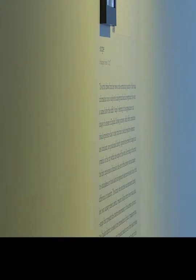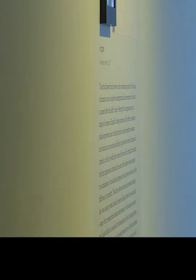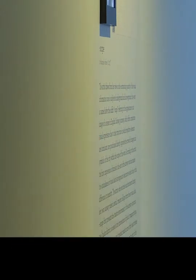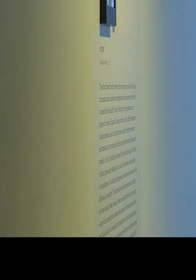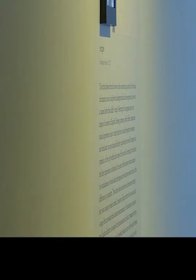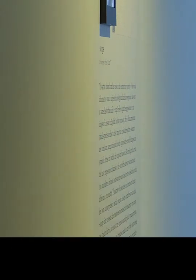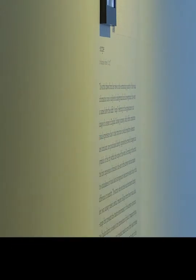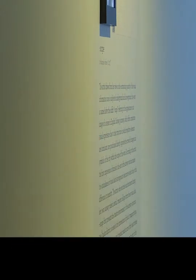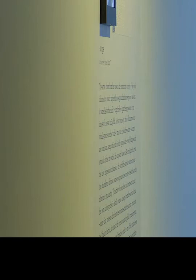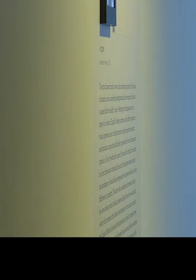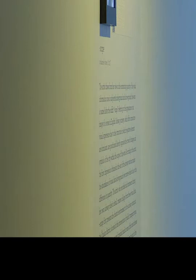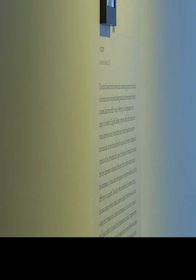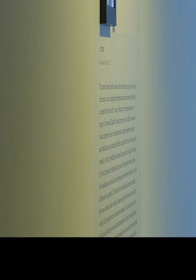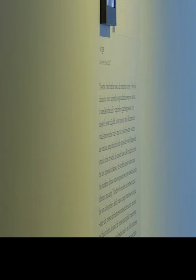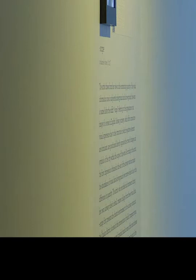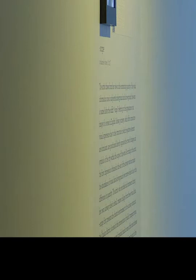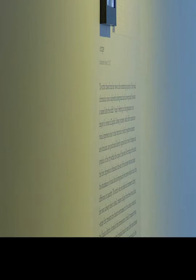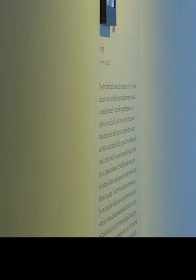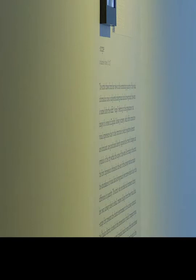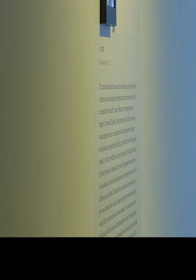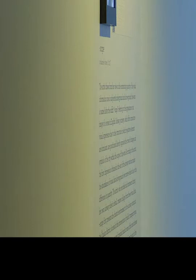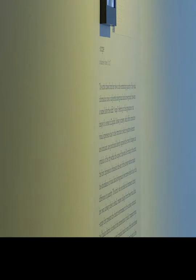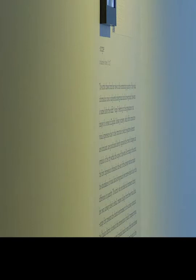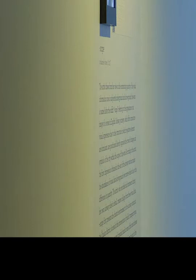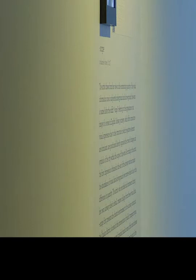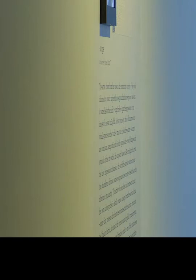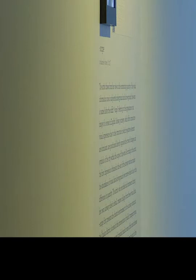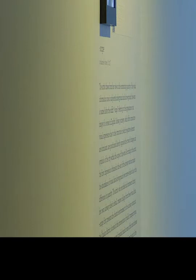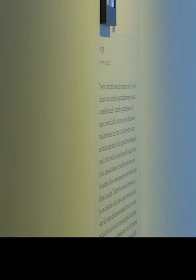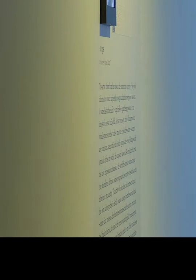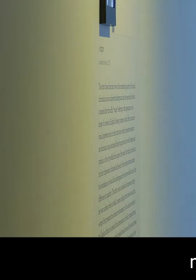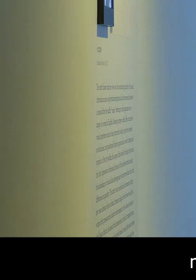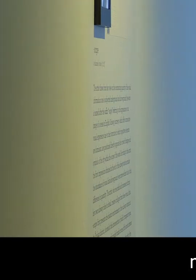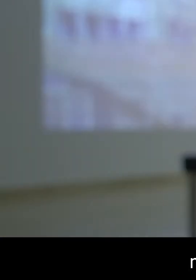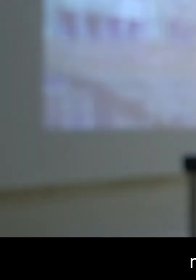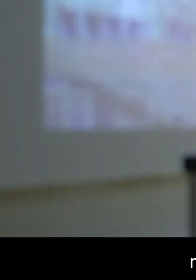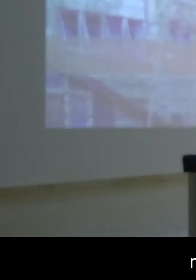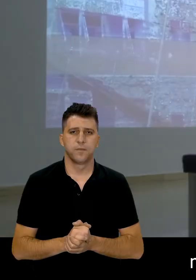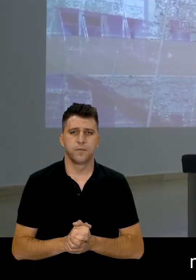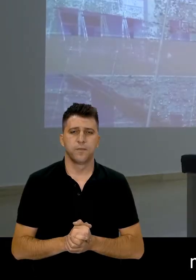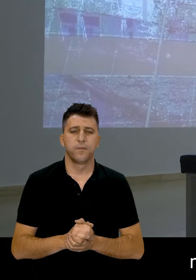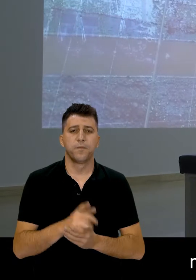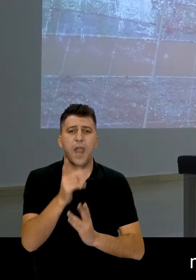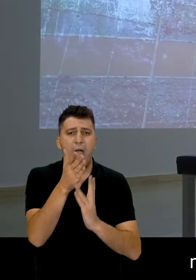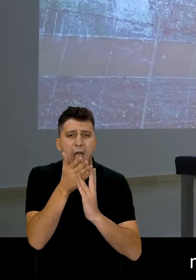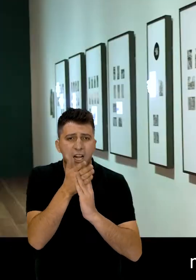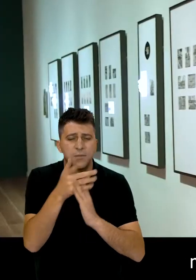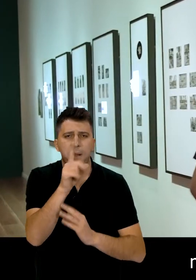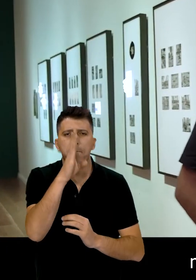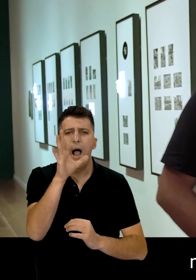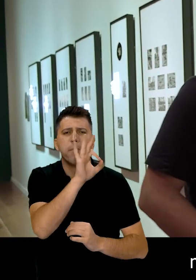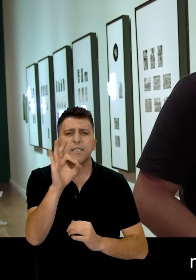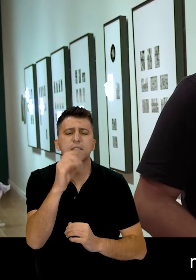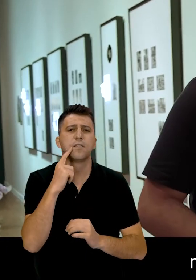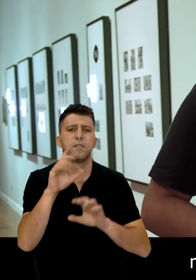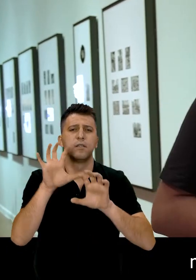Erişilebilirlik Danışmanı, elinde beyaz bastonuyla telefonundan sesli bilgileri dinliyor. Erişilebilirlik ve bağımsız bir müze gezisi